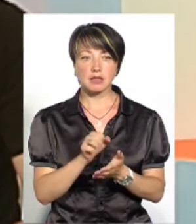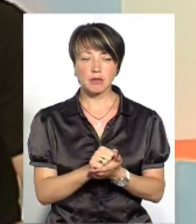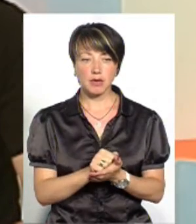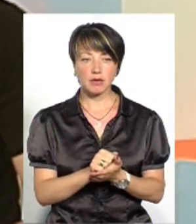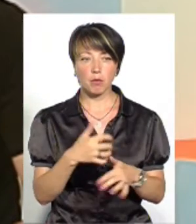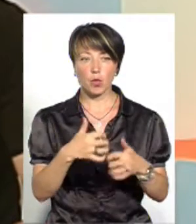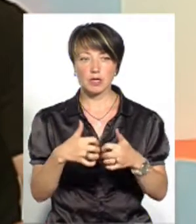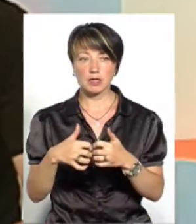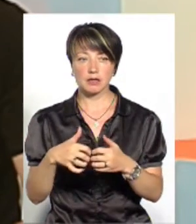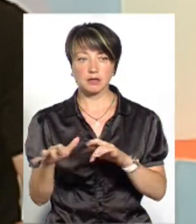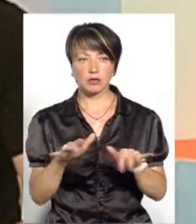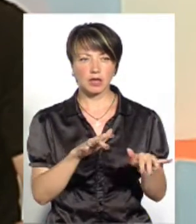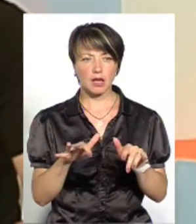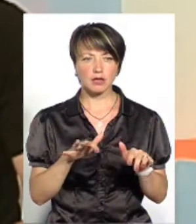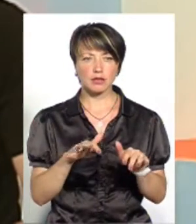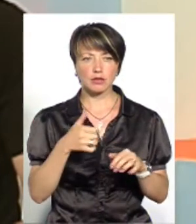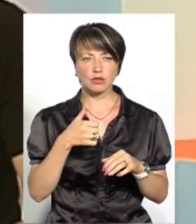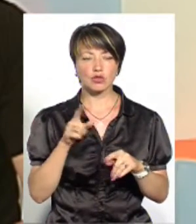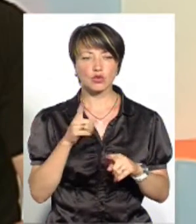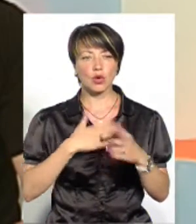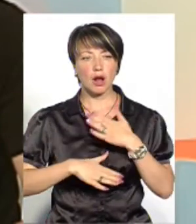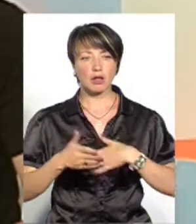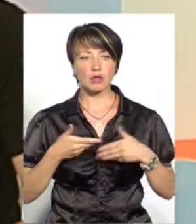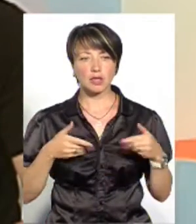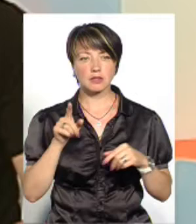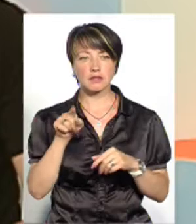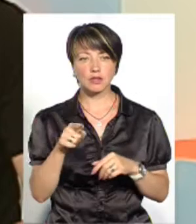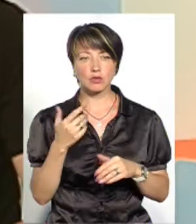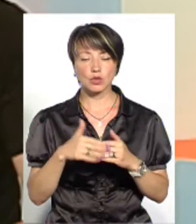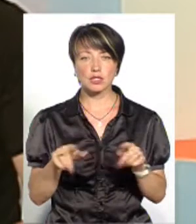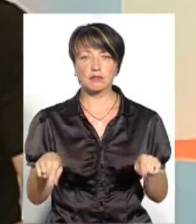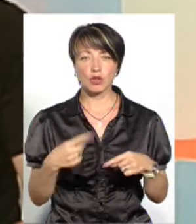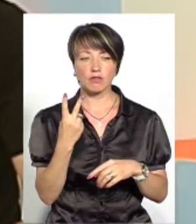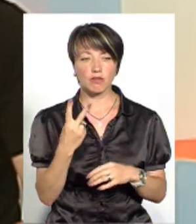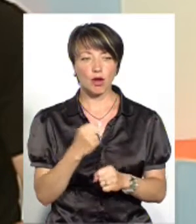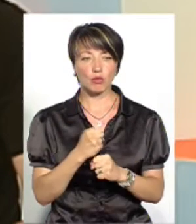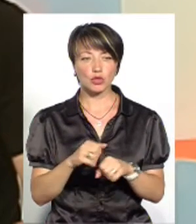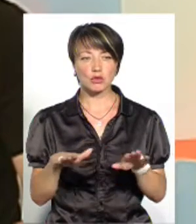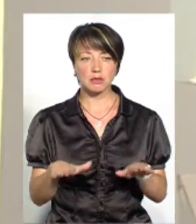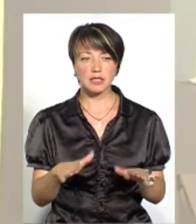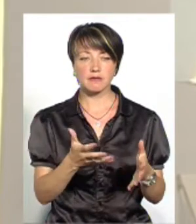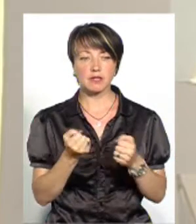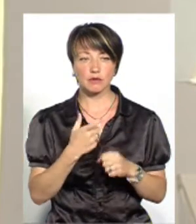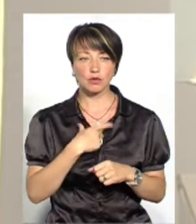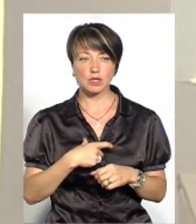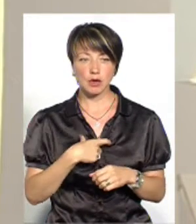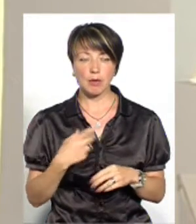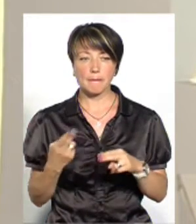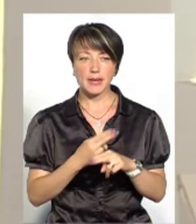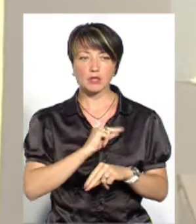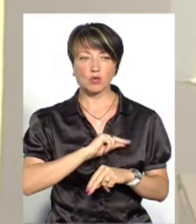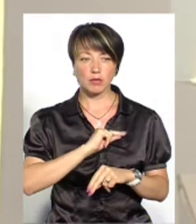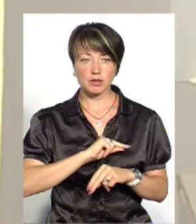торгівельно-посередницькою діяльністю. І от що радує нас, що він вже тепер створив два робочих місця і взяв безробітних,